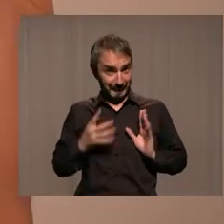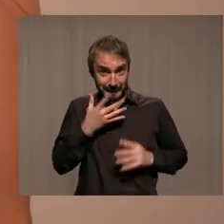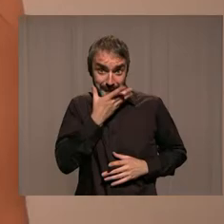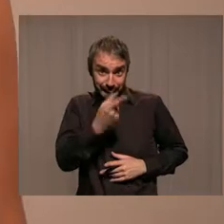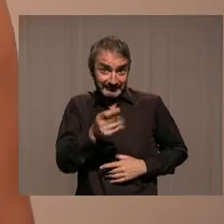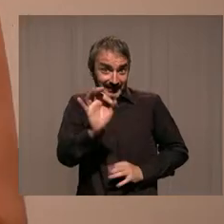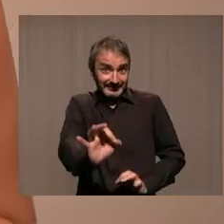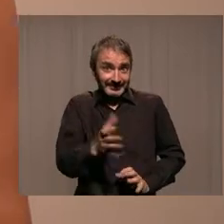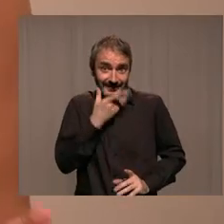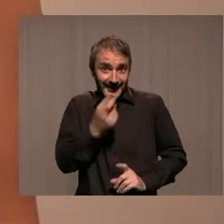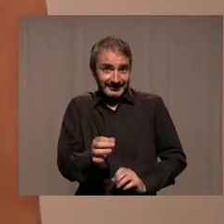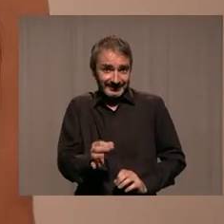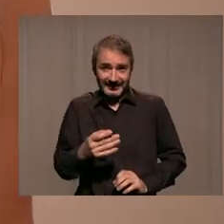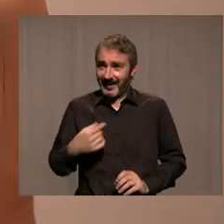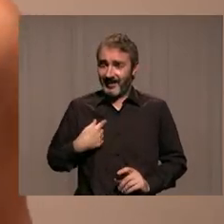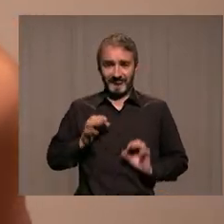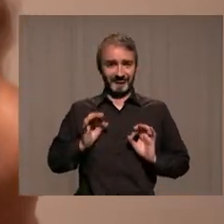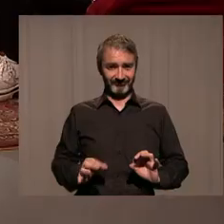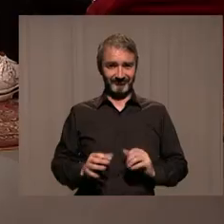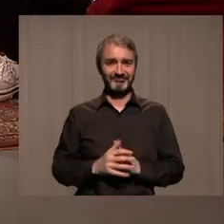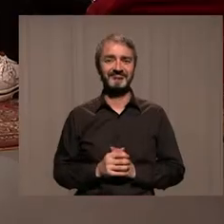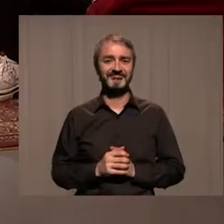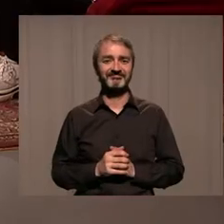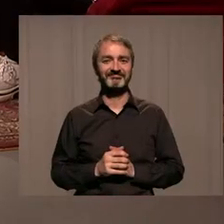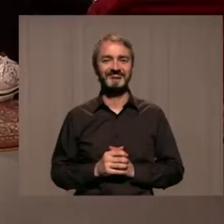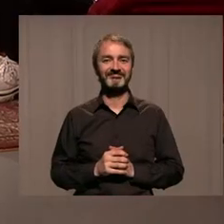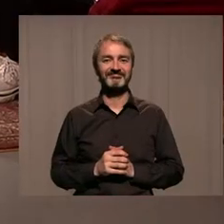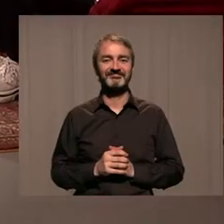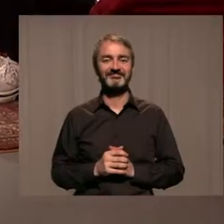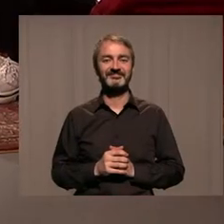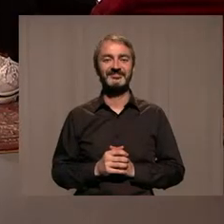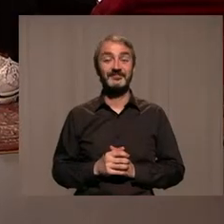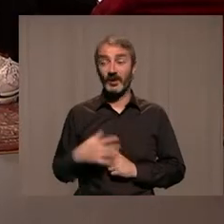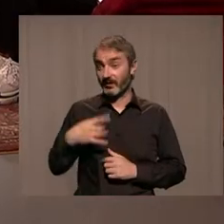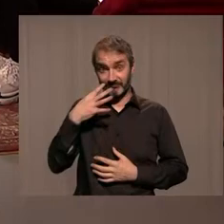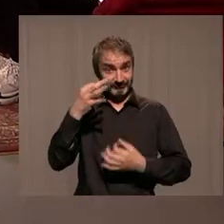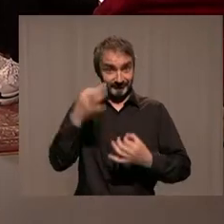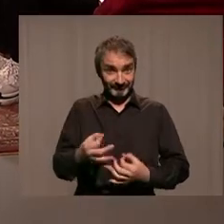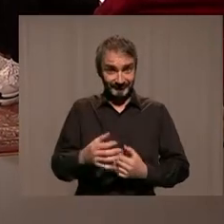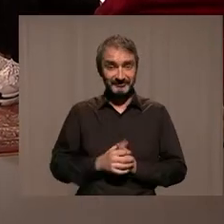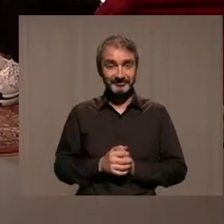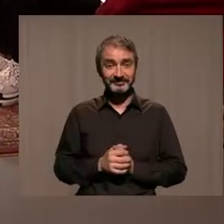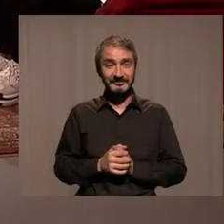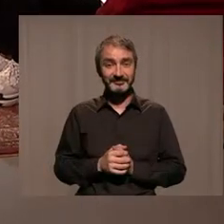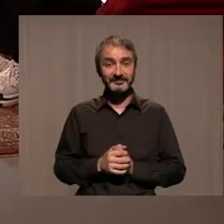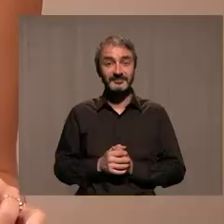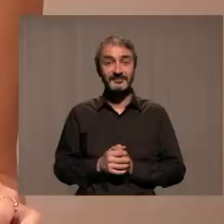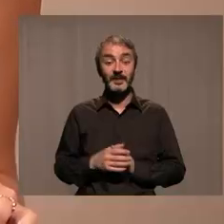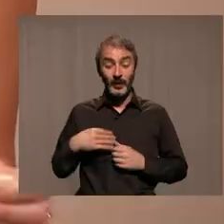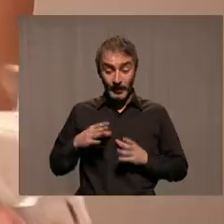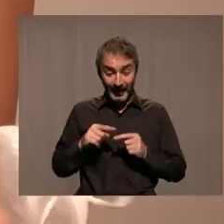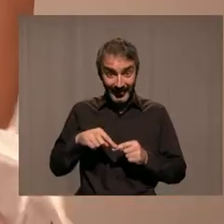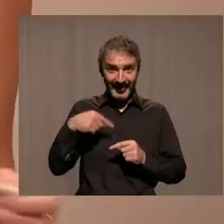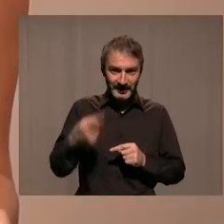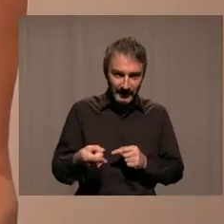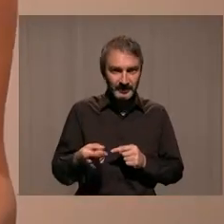sinceritat, m'agrada. Sí. Una que no vol matinar, l'altra que viu molt bé, m'agrada. Bueno, hem de ser realistes, no? També. Sí, sí. O sigui, clar, després de la universitat